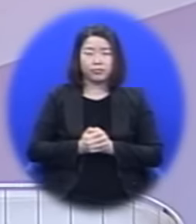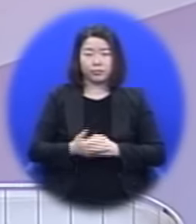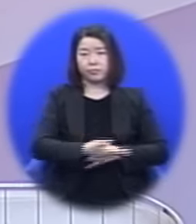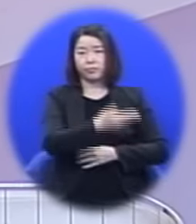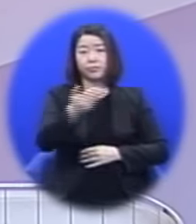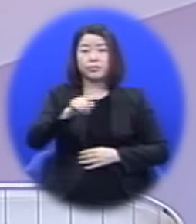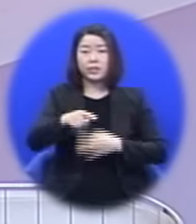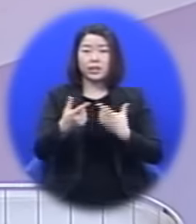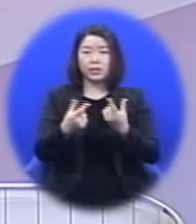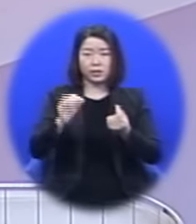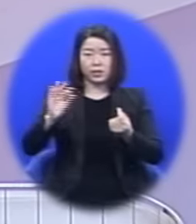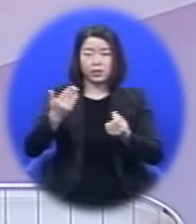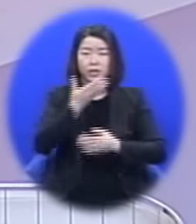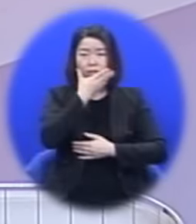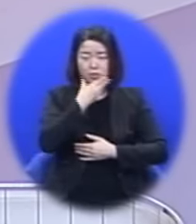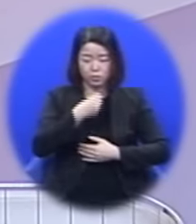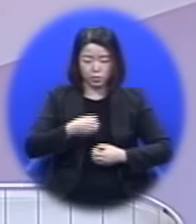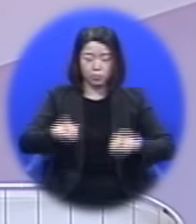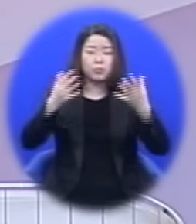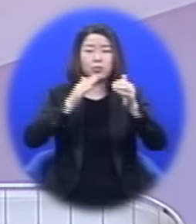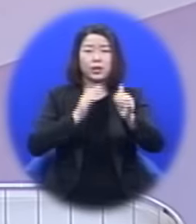여러분도 그렇게 되기를 축복합니다.